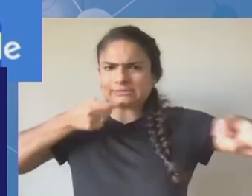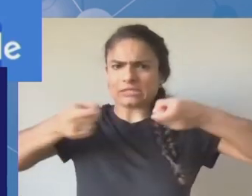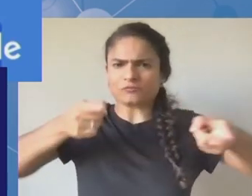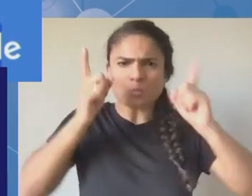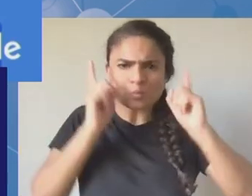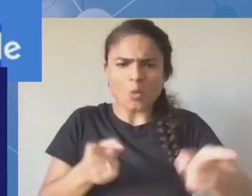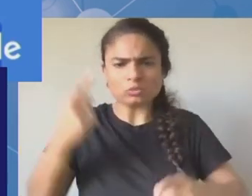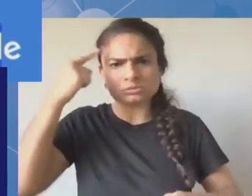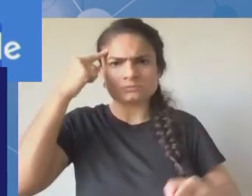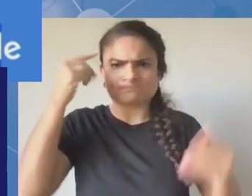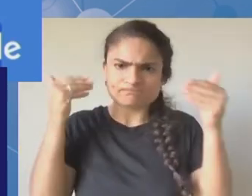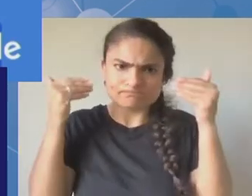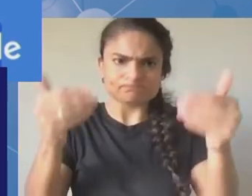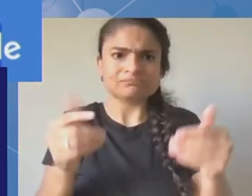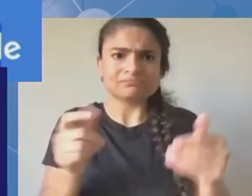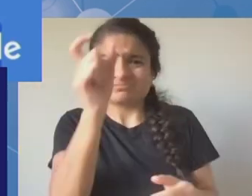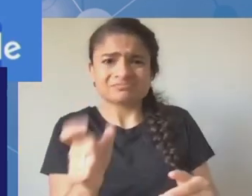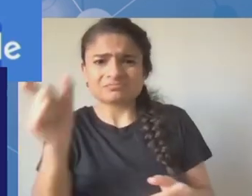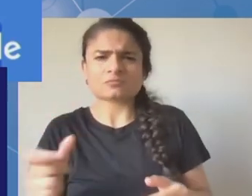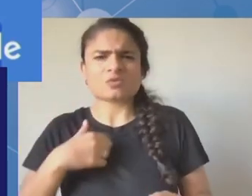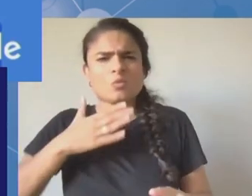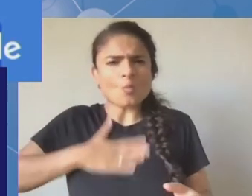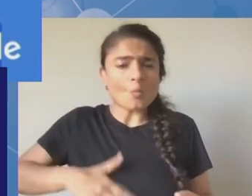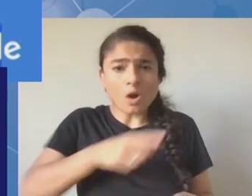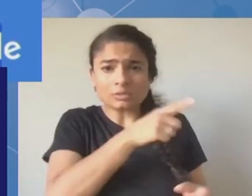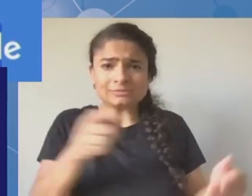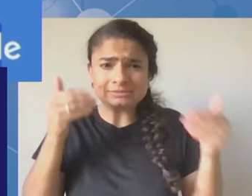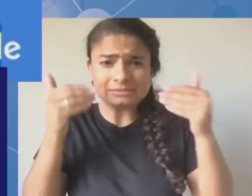نزيد كفاءاتهم فيما يخص